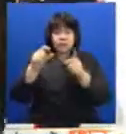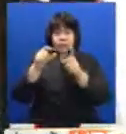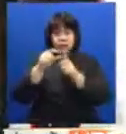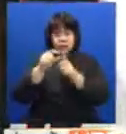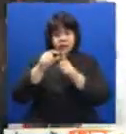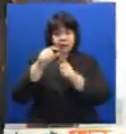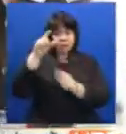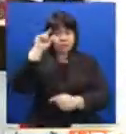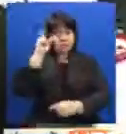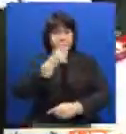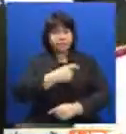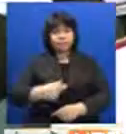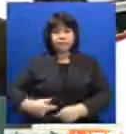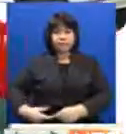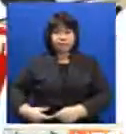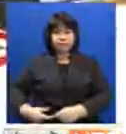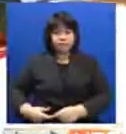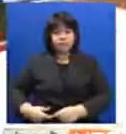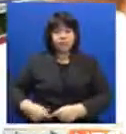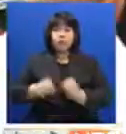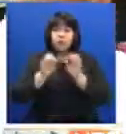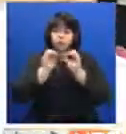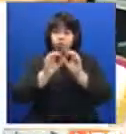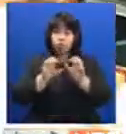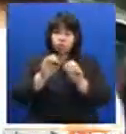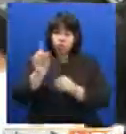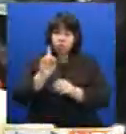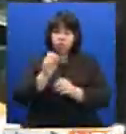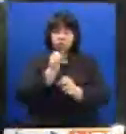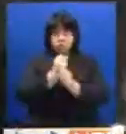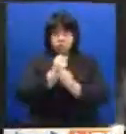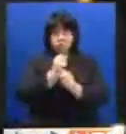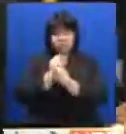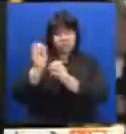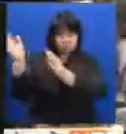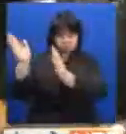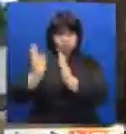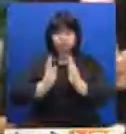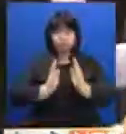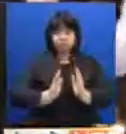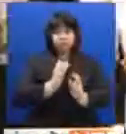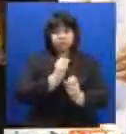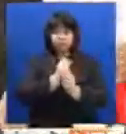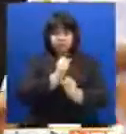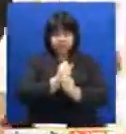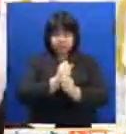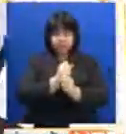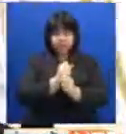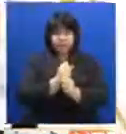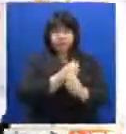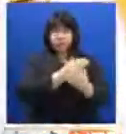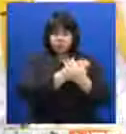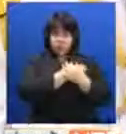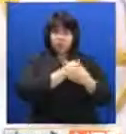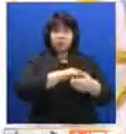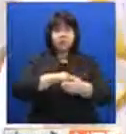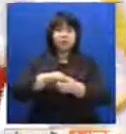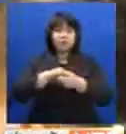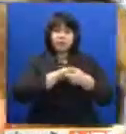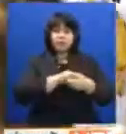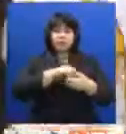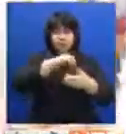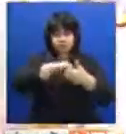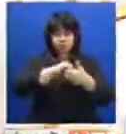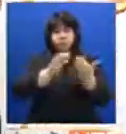พระราชดำรัสพระบาทสมเด็จพระเจ้าอยู่หัวมาเป็นแนวทางในการปฏิบัติงานเพื่อสร้างความรักความสามัคคีความปรองดองของคน